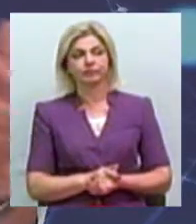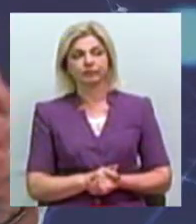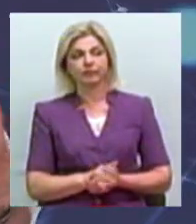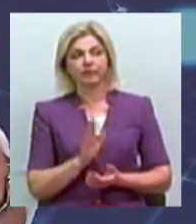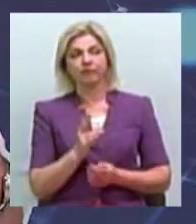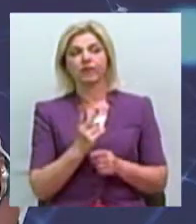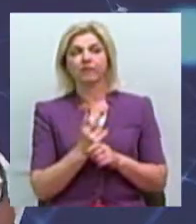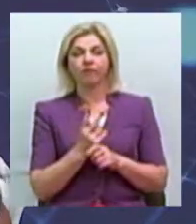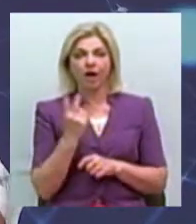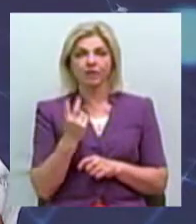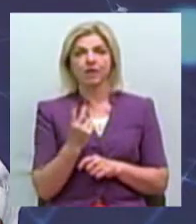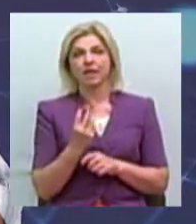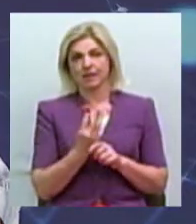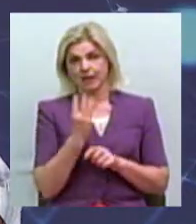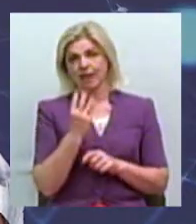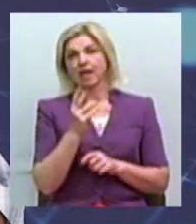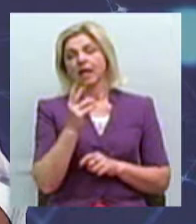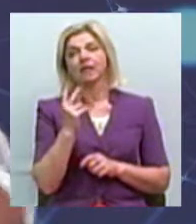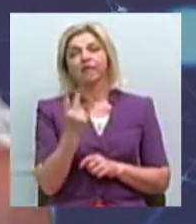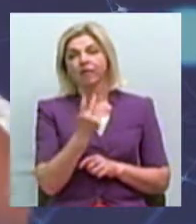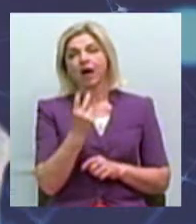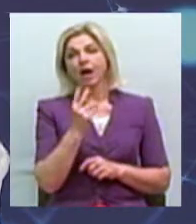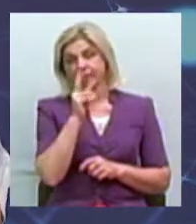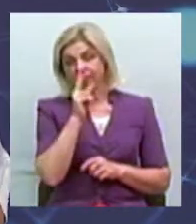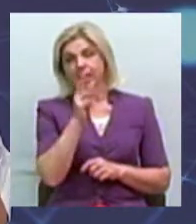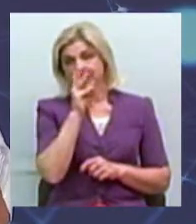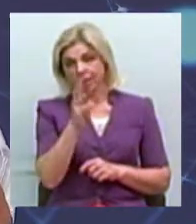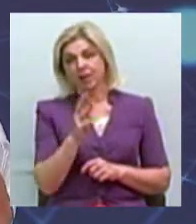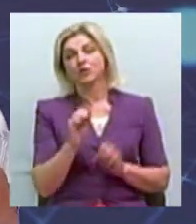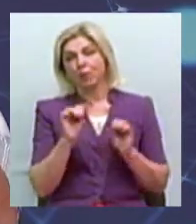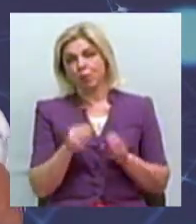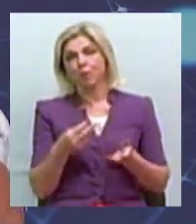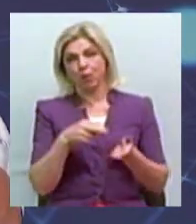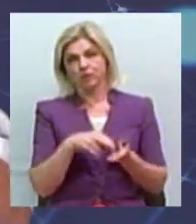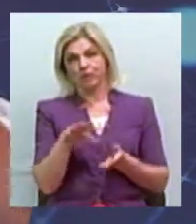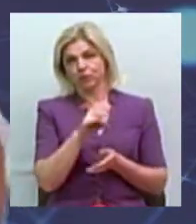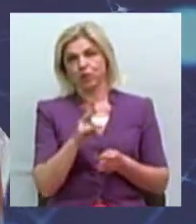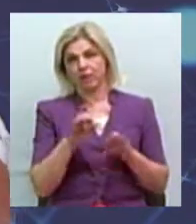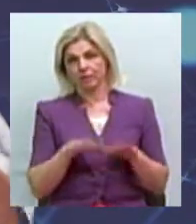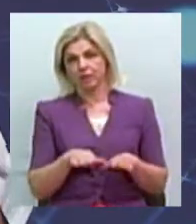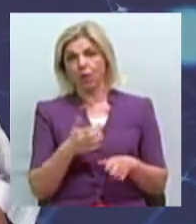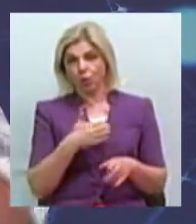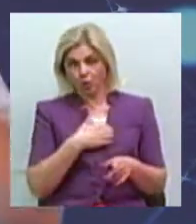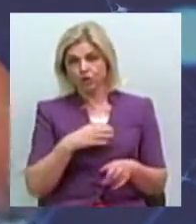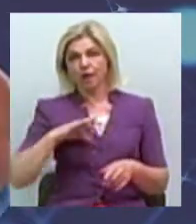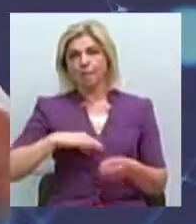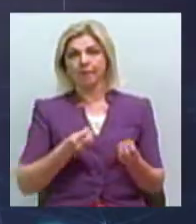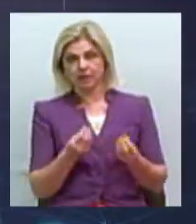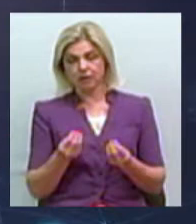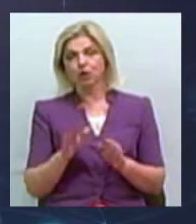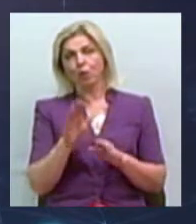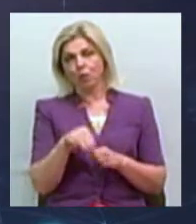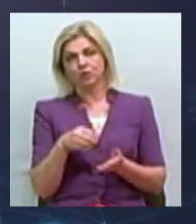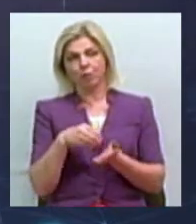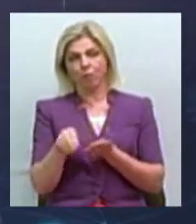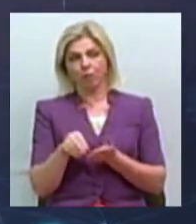2-3, значит, месяца поставить все на место. Хочет заниматься предпринимательством, значит, пусть выкупает землю. Я зрозумів.